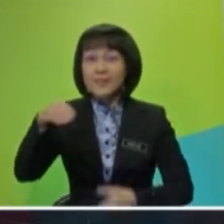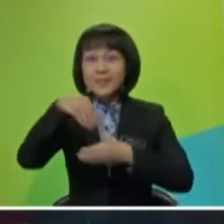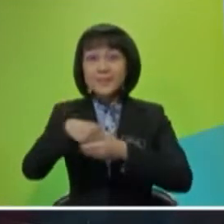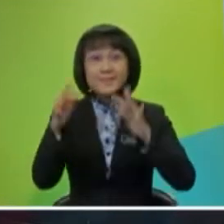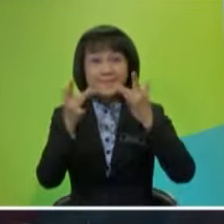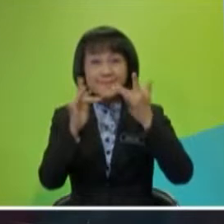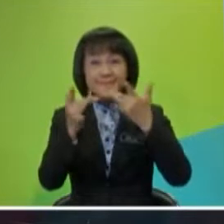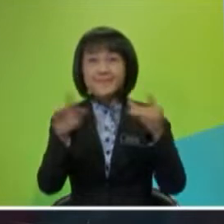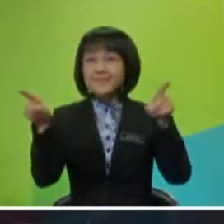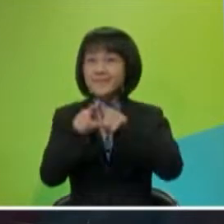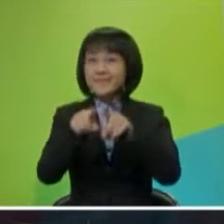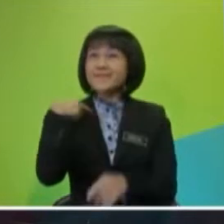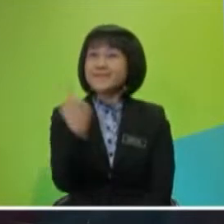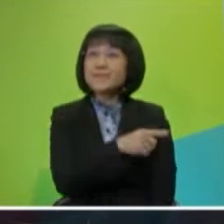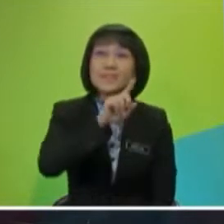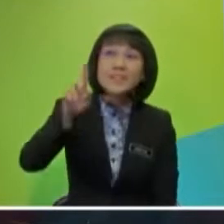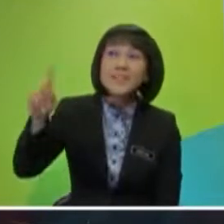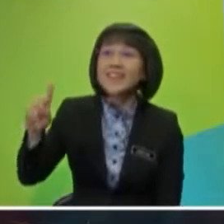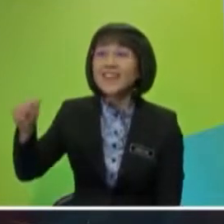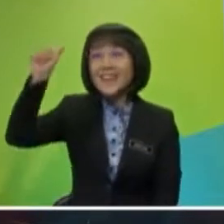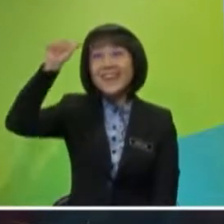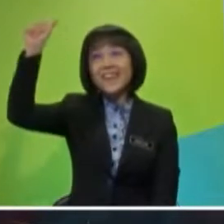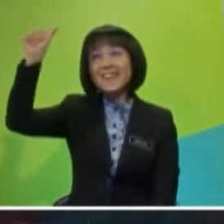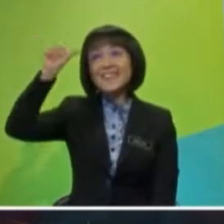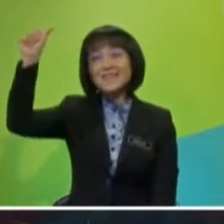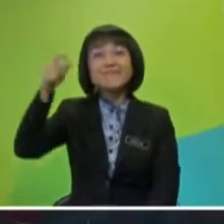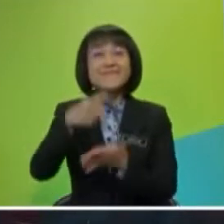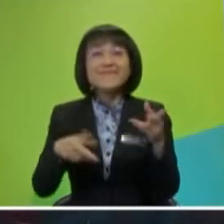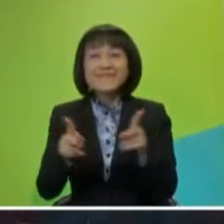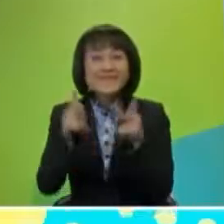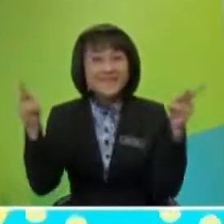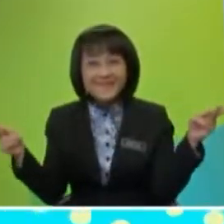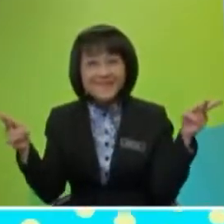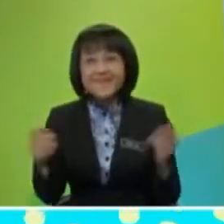serta dengan kita pada hari ini. Di mana mereka semua? Assalamualaikum. Apa khabar?